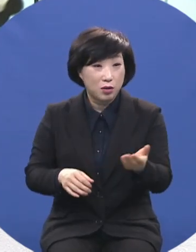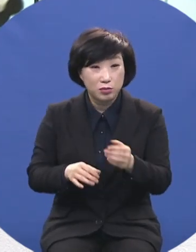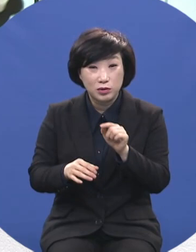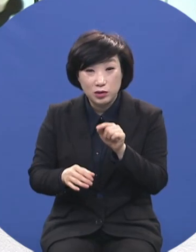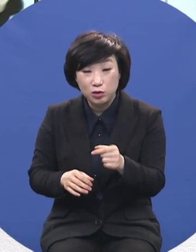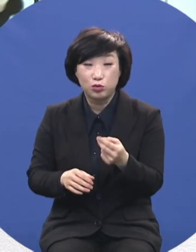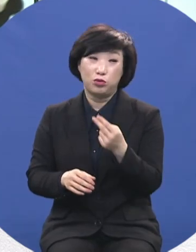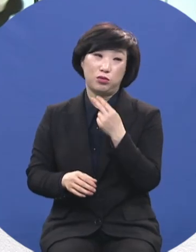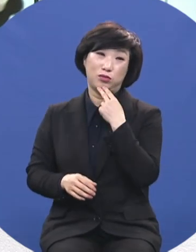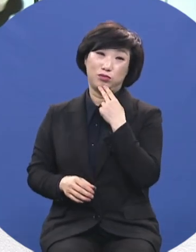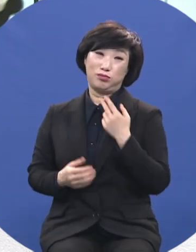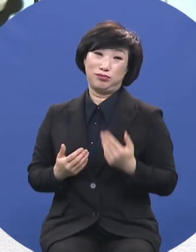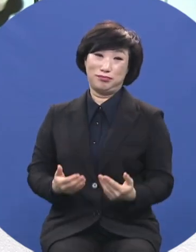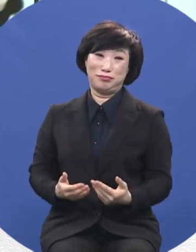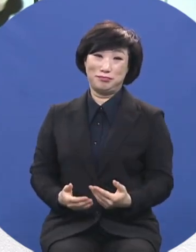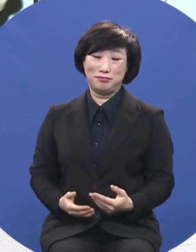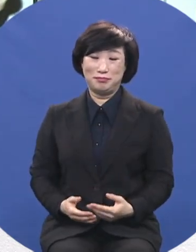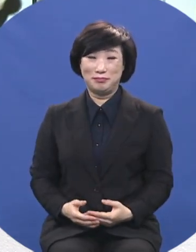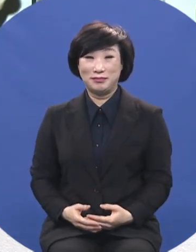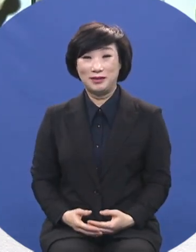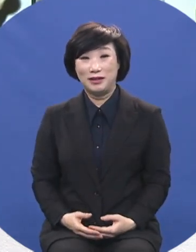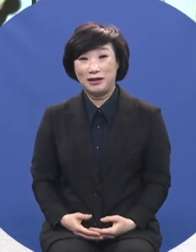마저도 없다는 것이냐.